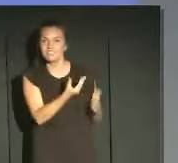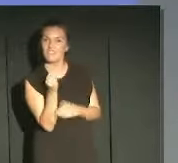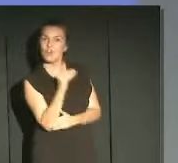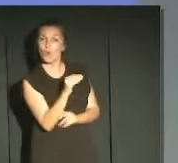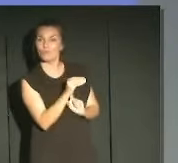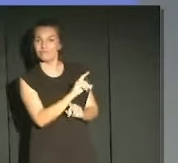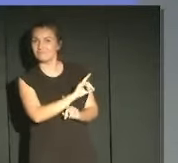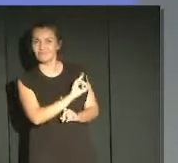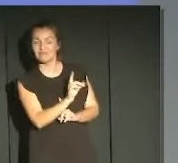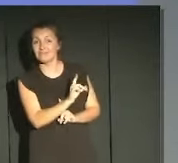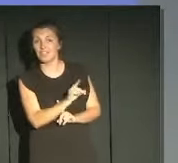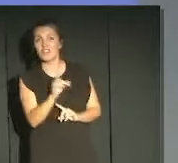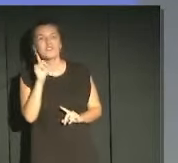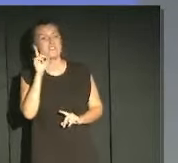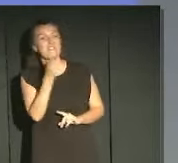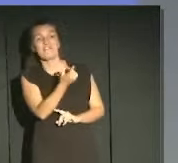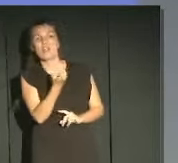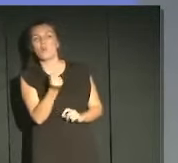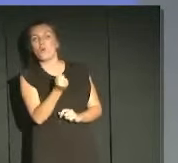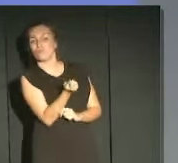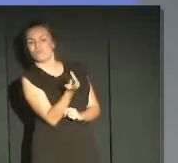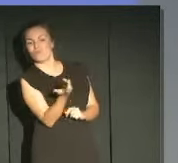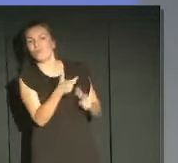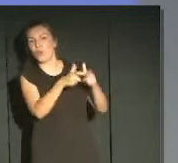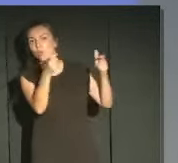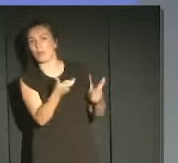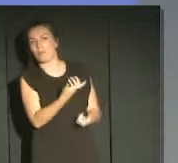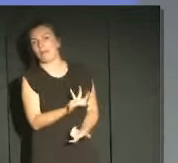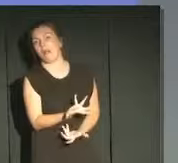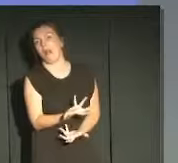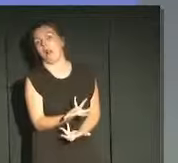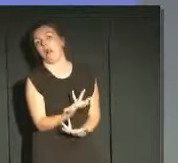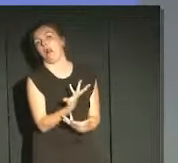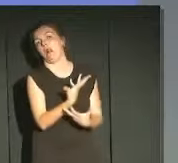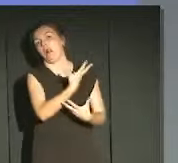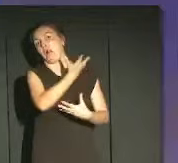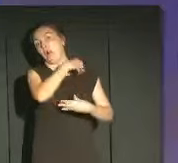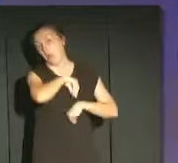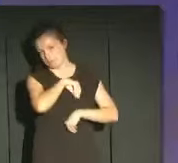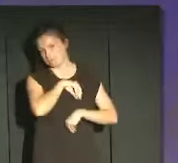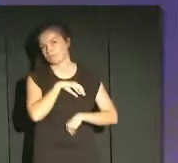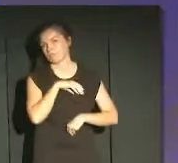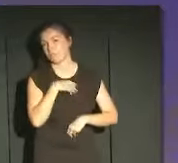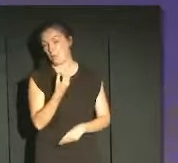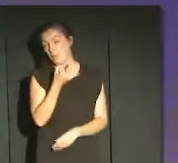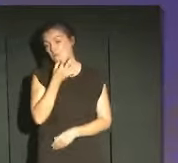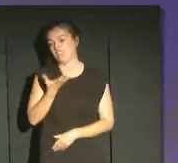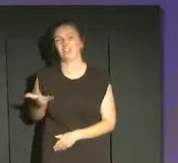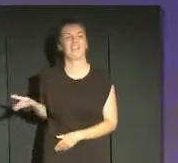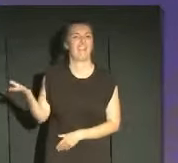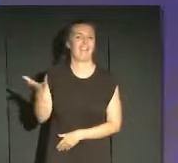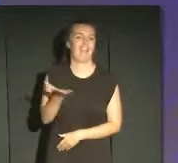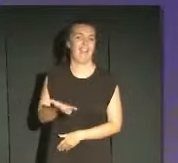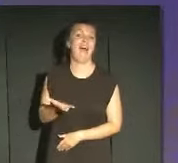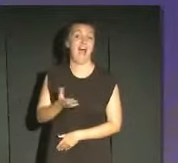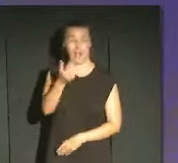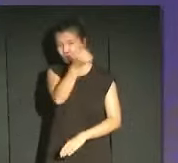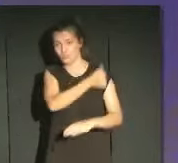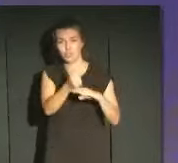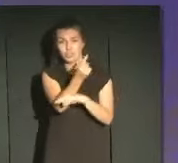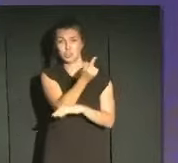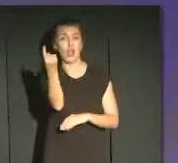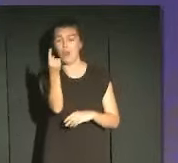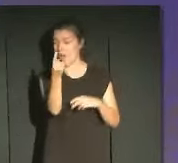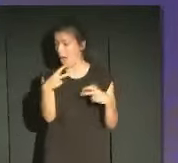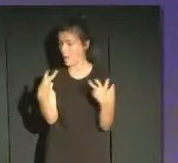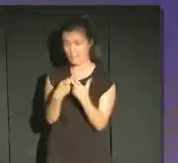d'une toute petite poignée d'entreprise qui se GAV qui se GAV qui profitent de leur situation de monopole pour faire exploser